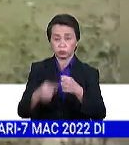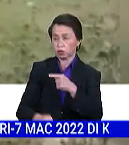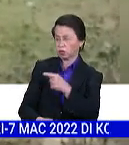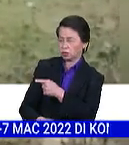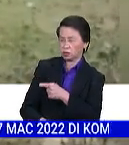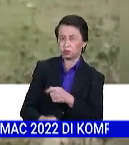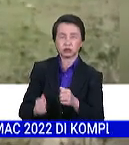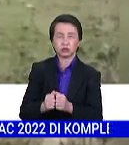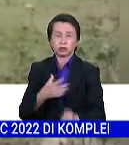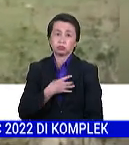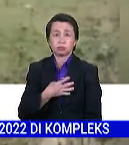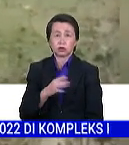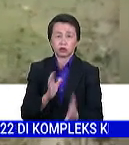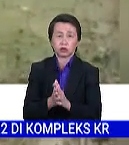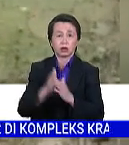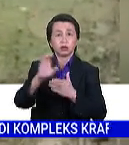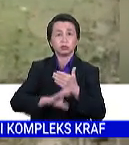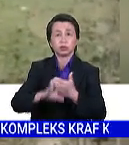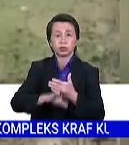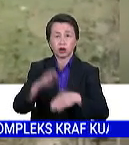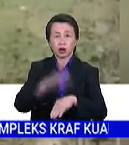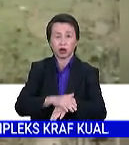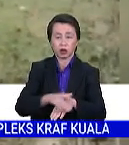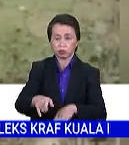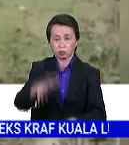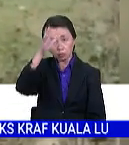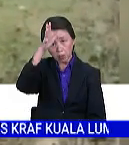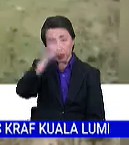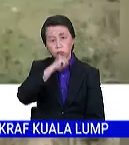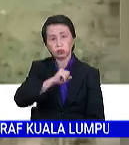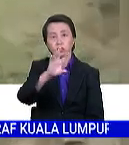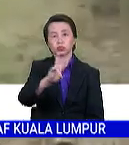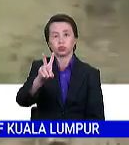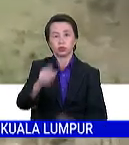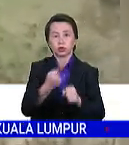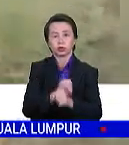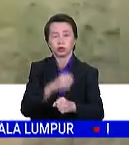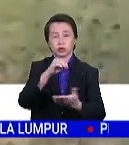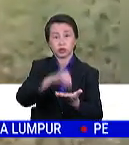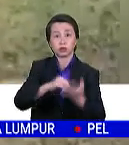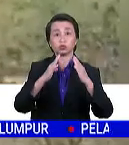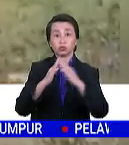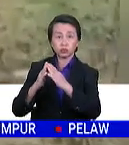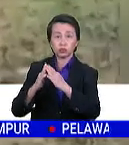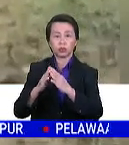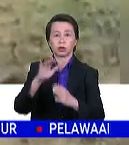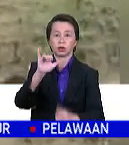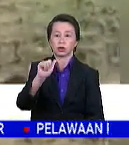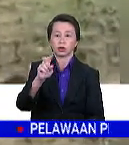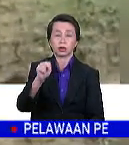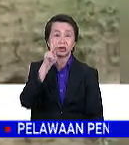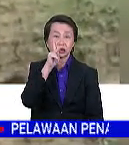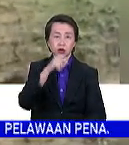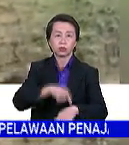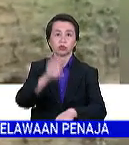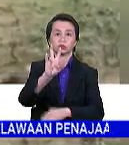didakwa dengan sengaja menyebabkan kecederaan ke atas nordin Ahmad 72 tahun di sebuah rumah di kampung ruat Yan kira-kira